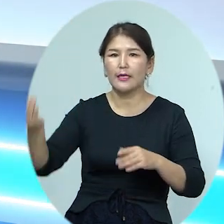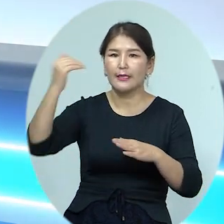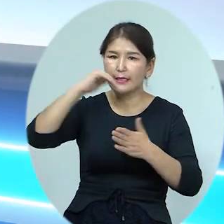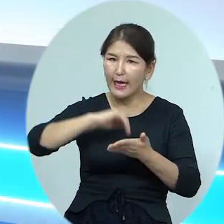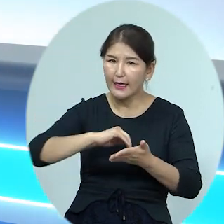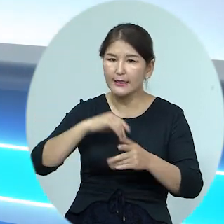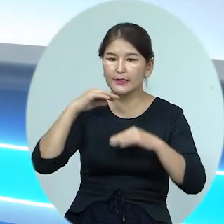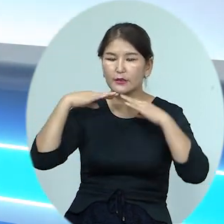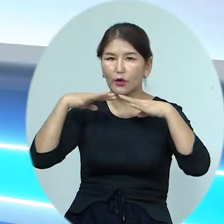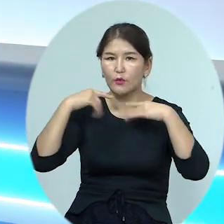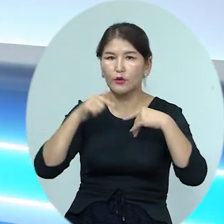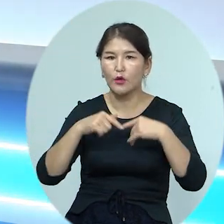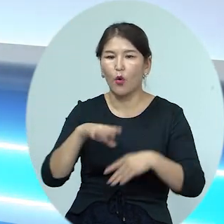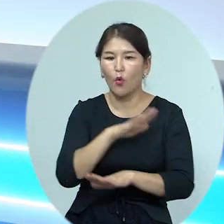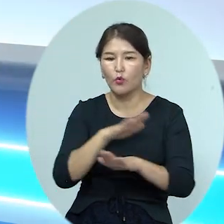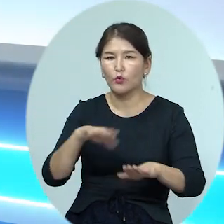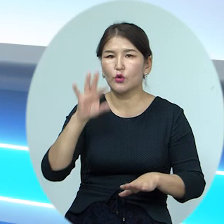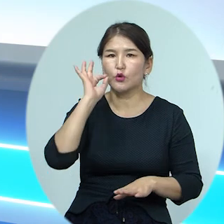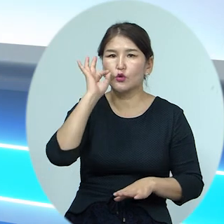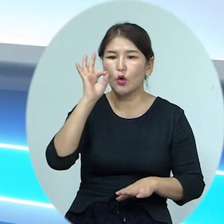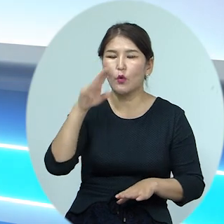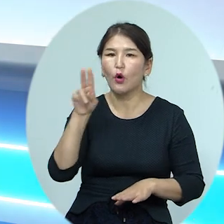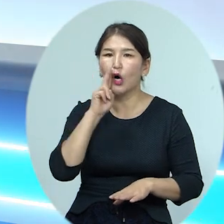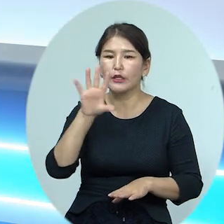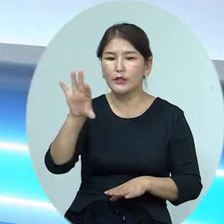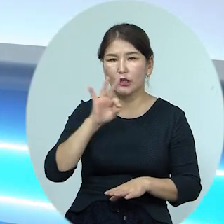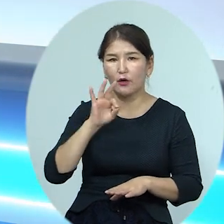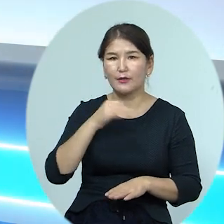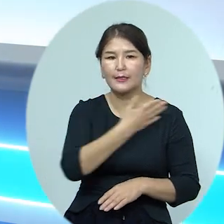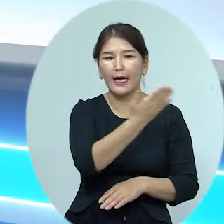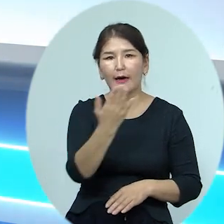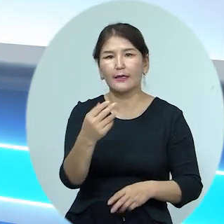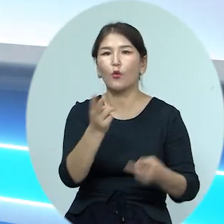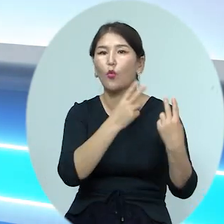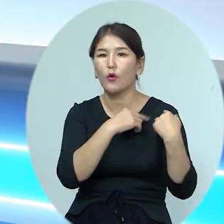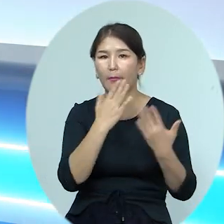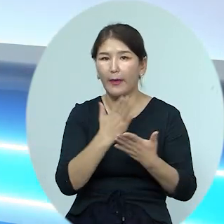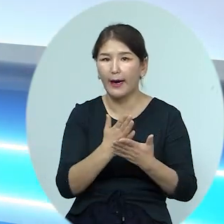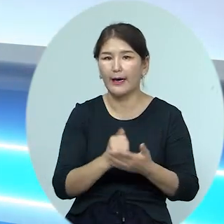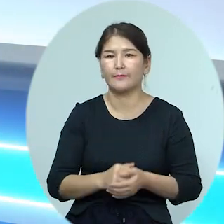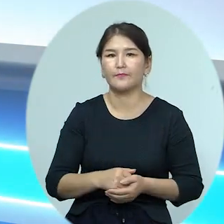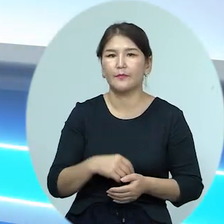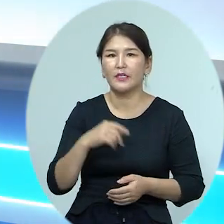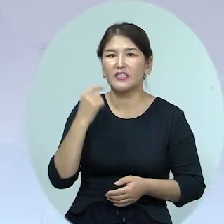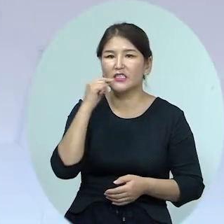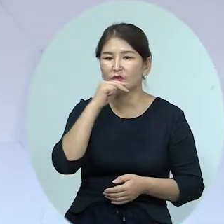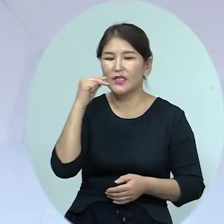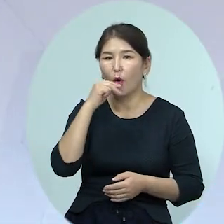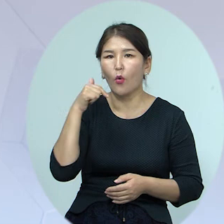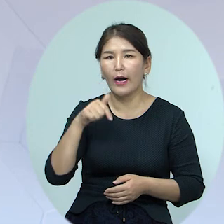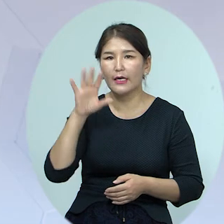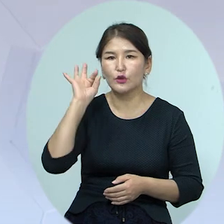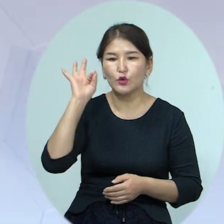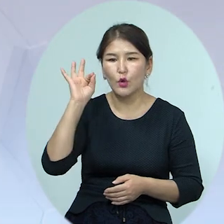хэлэхэд хүүхдтэй зөв хоолыг сонгож идүүлэх нь та бүхний үүрэг байх нь байна. 2-дугаарт нь шүдийн зөв